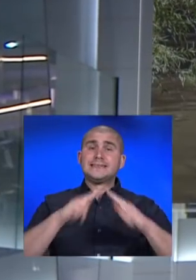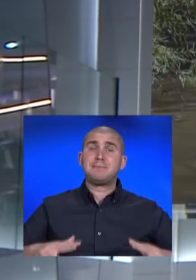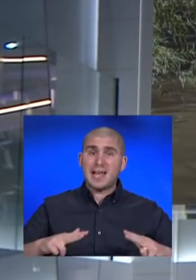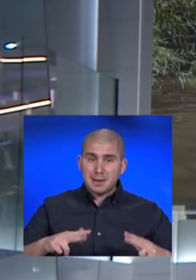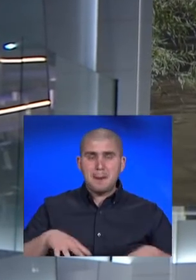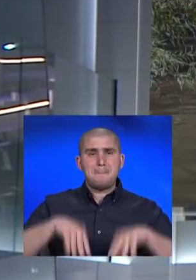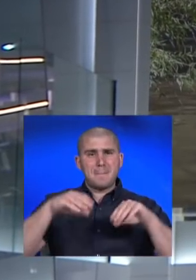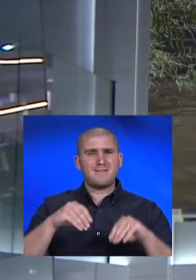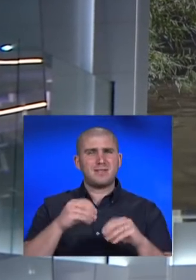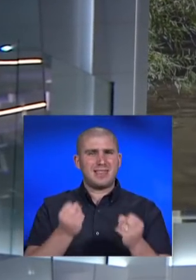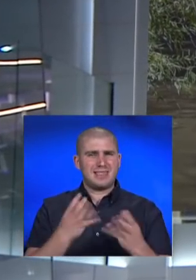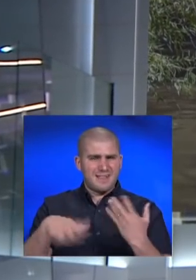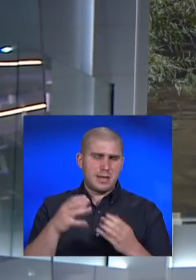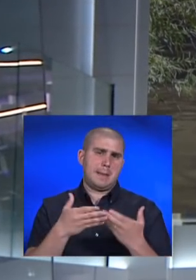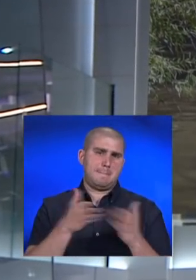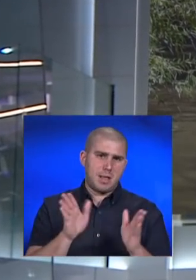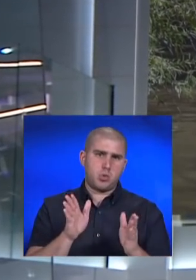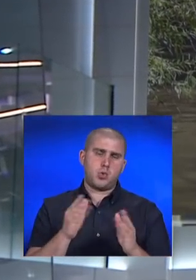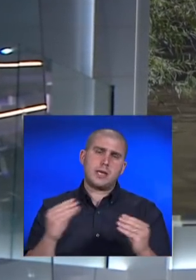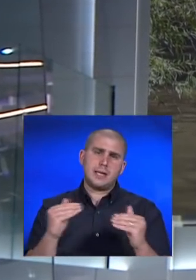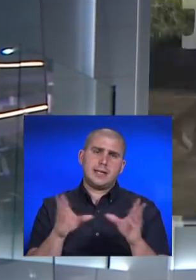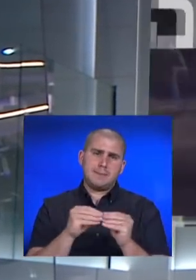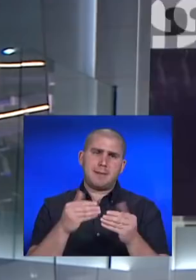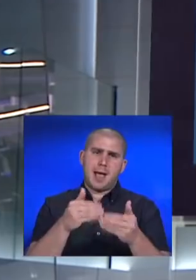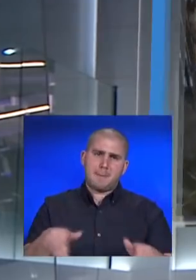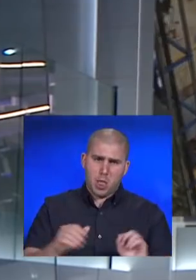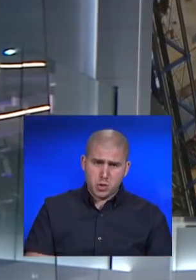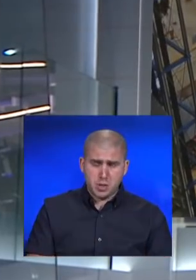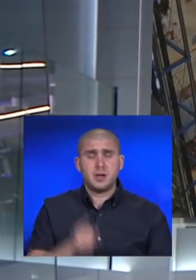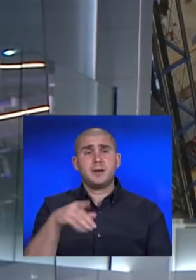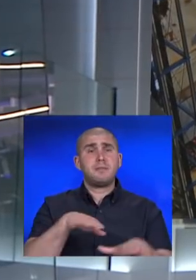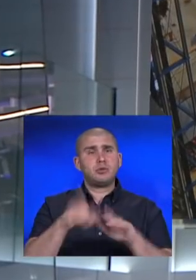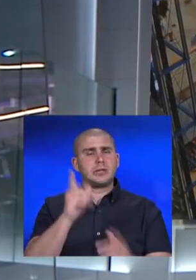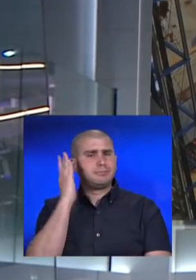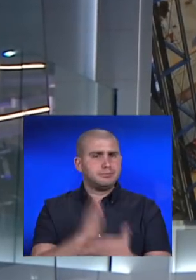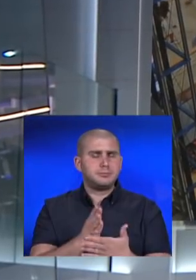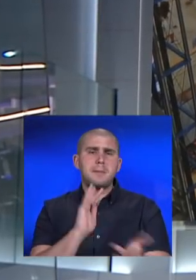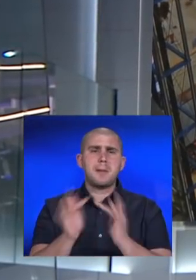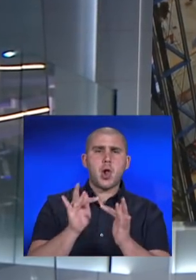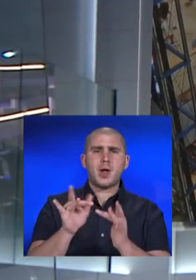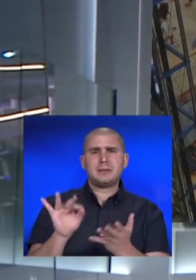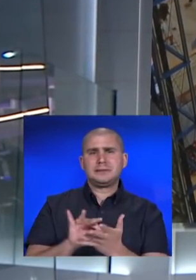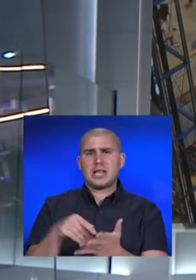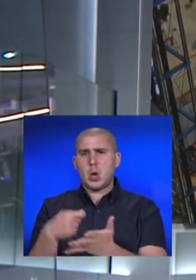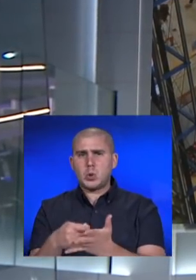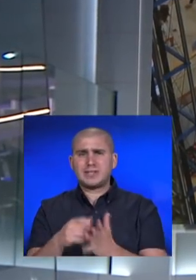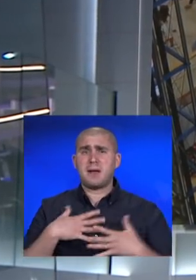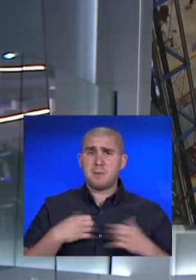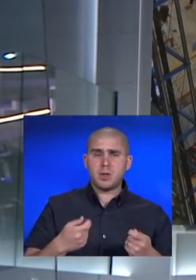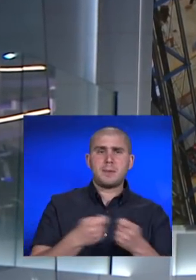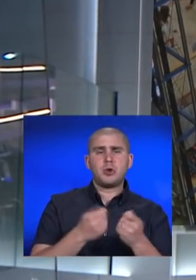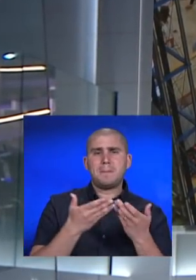ייפתחו תוך כדי ההגבלות. הממשלה תיאלץ להכריע במחלוקת בין משרדי האוצר והבריאות בעניין פתיחת